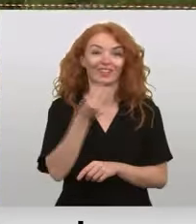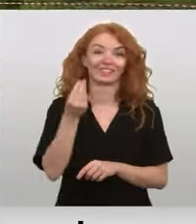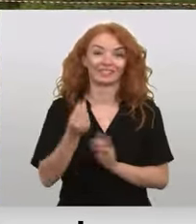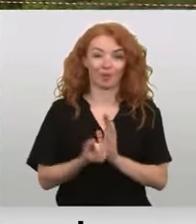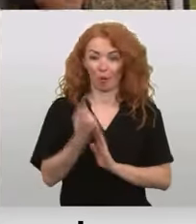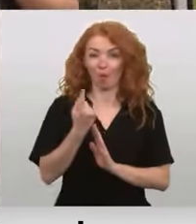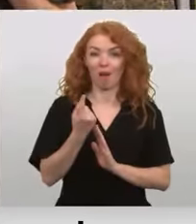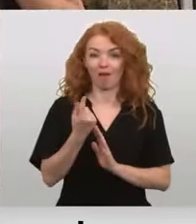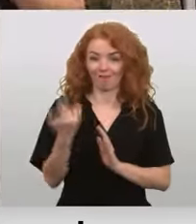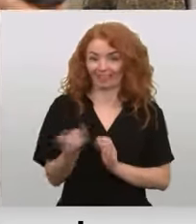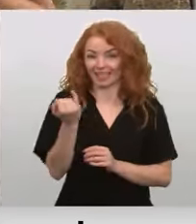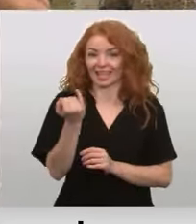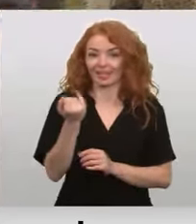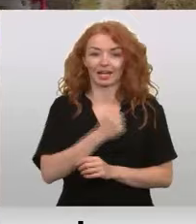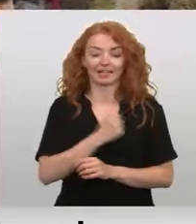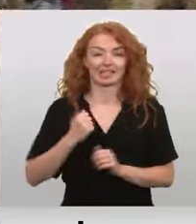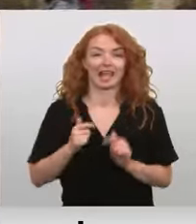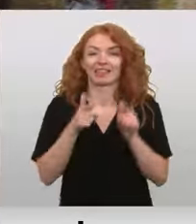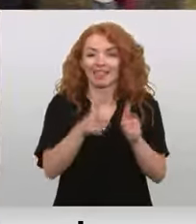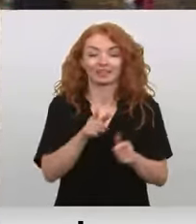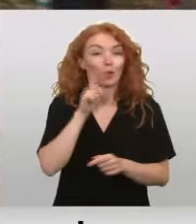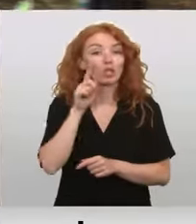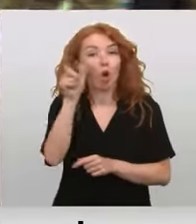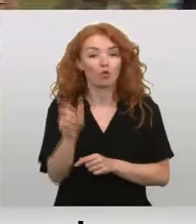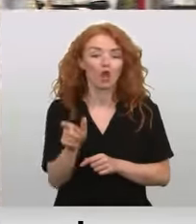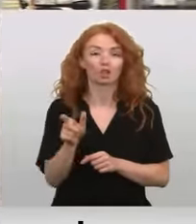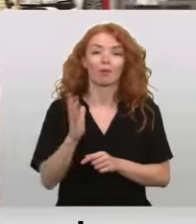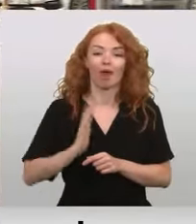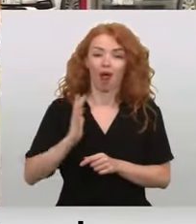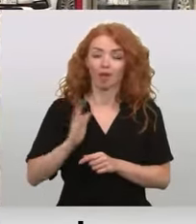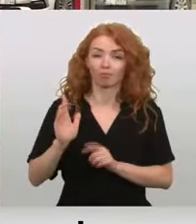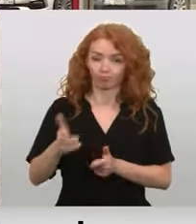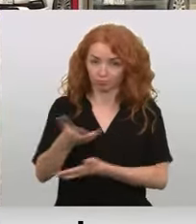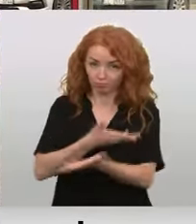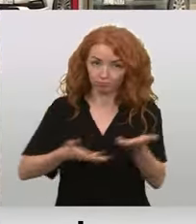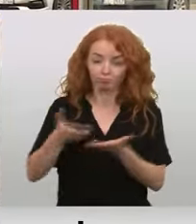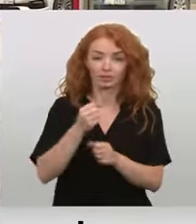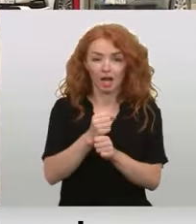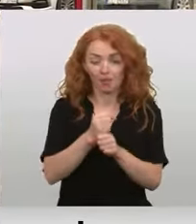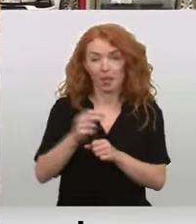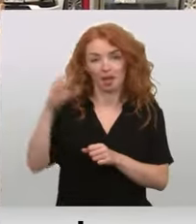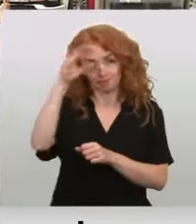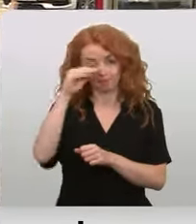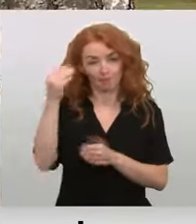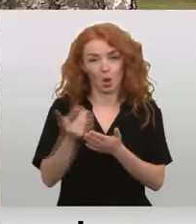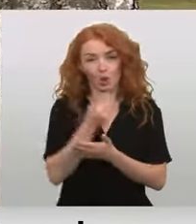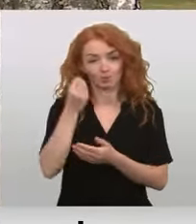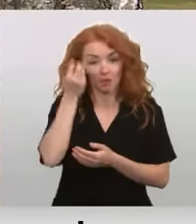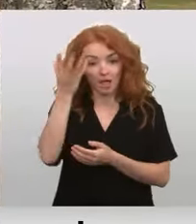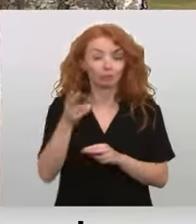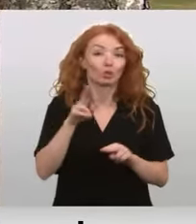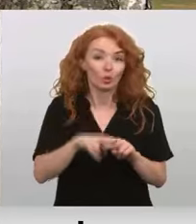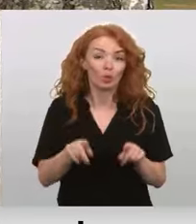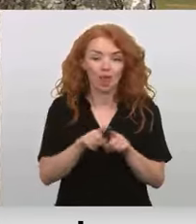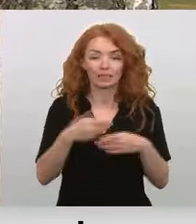mazliet interesantāk. Dienestā no jauniešiem sagaida vēlmi sadarboties, strādāt un apgūt jaunas prasmes. Viņi šodien sadalīti arī